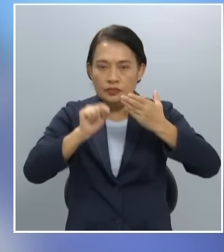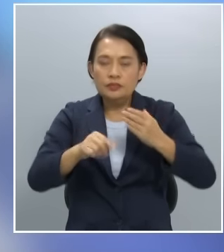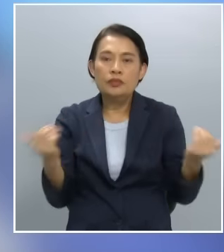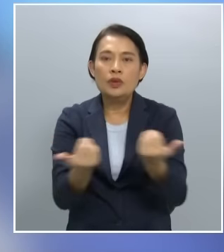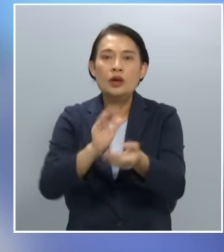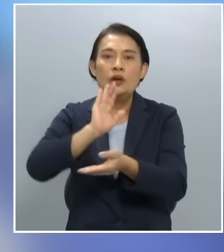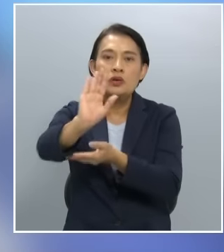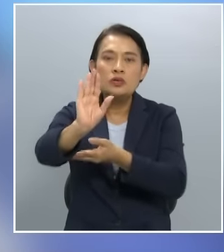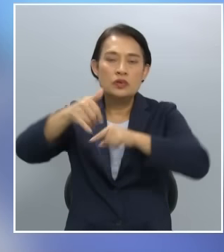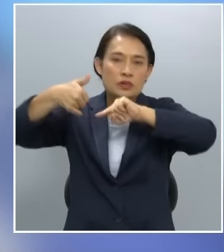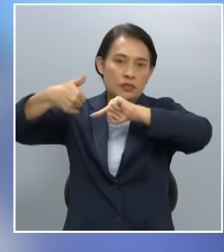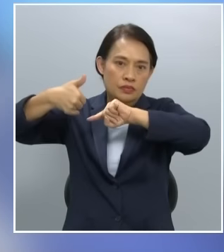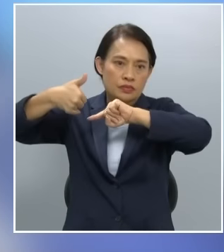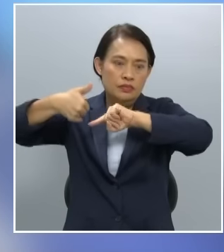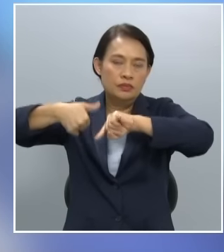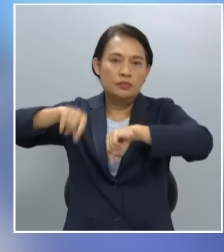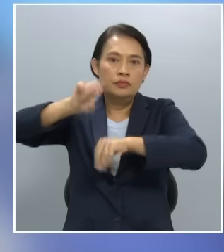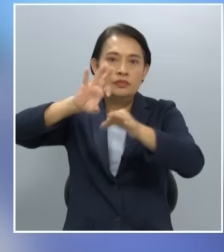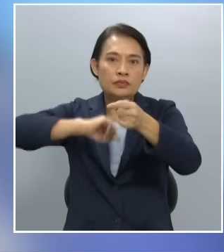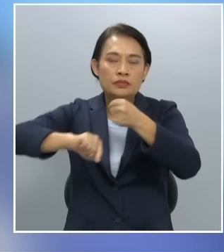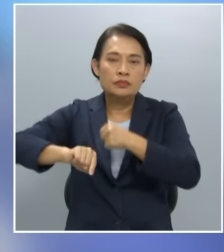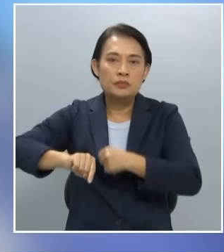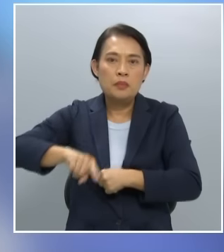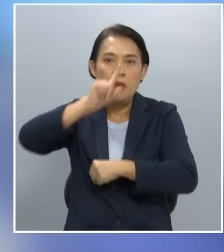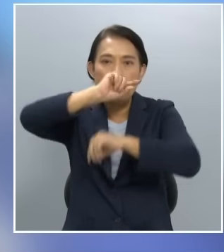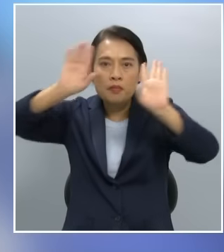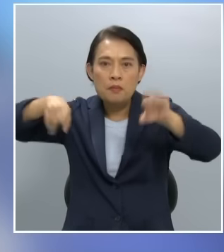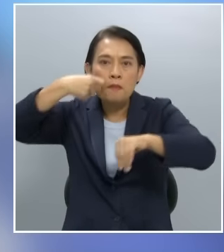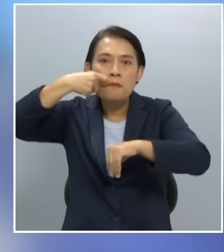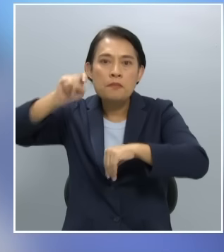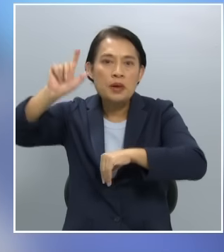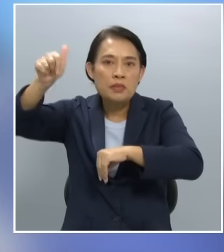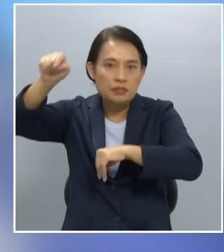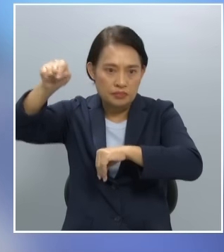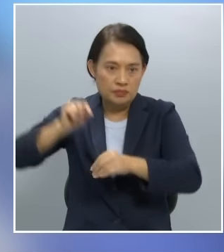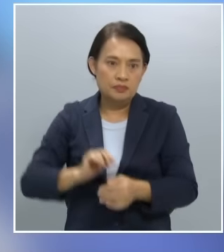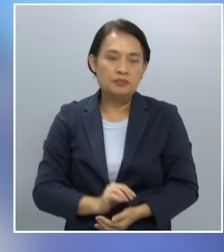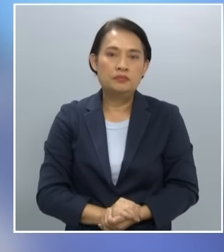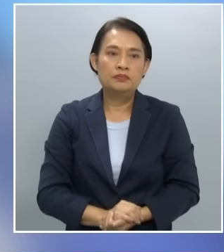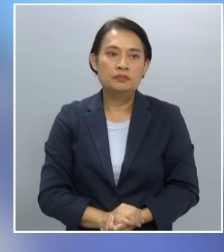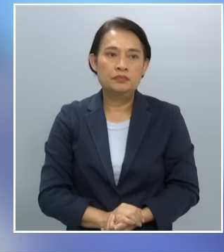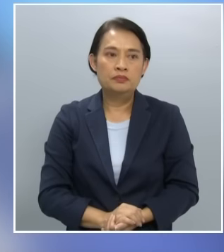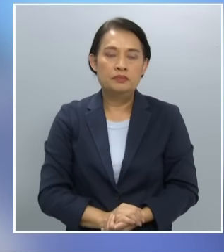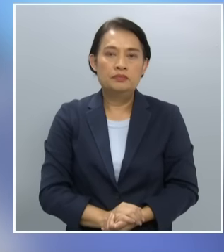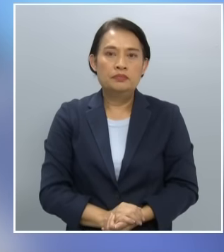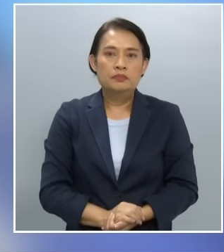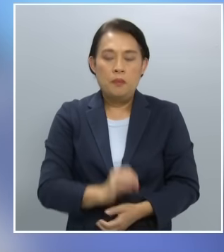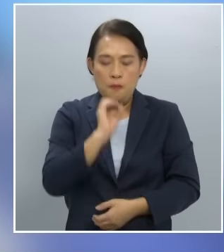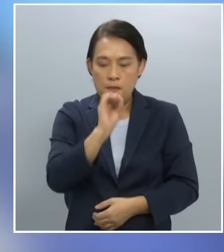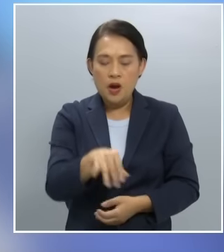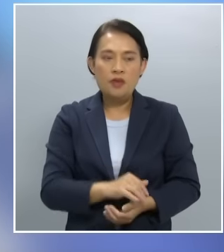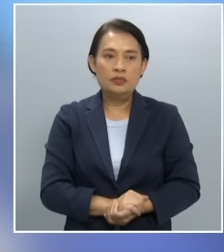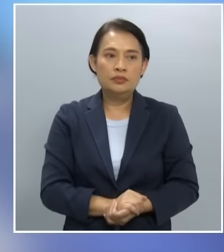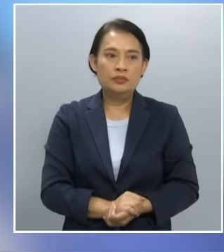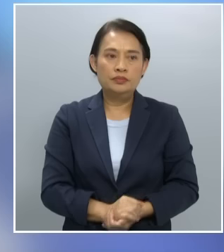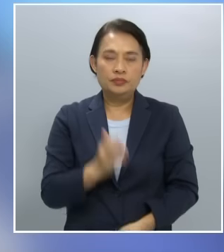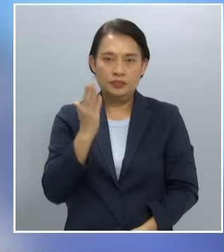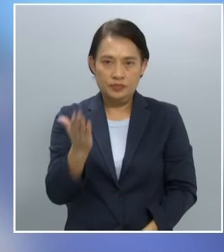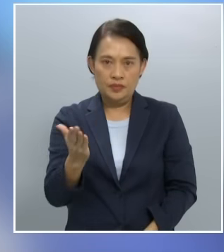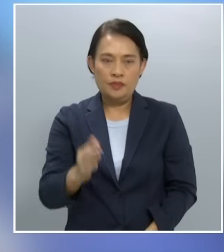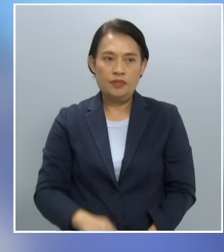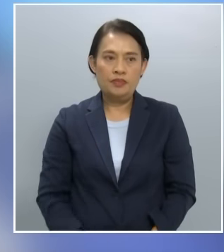ซุปเปอร์สตาร์คือพี่เบิร์ดธงชัยพี่เบิร์ดธงชัยเป็นพระเอกติดต่อคือติดต่อไปอย่างงี้คือติดต่อไปเนี่ยบอกว่านี่นะมันมี